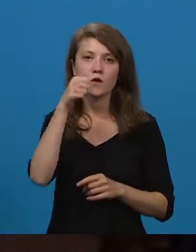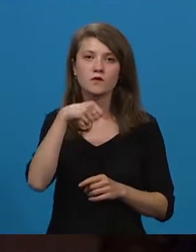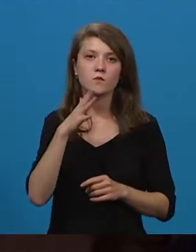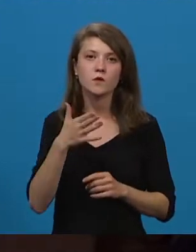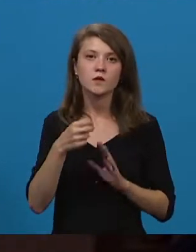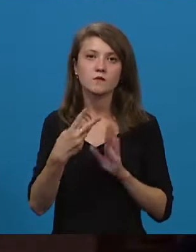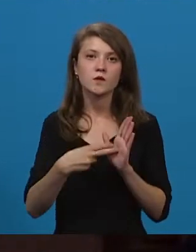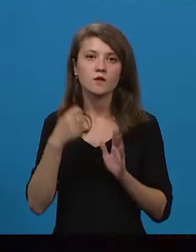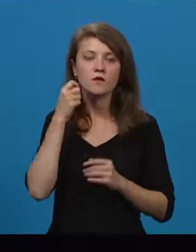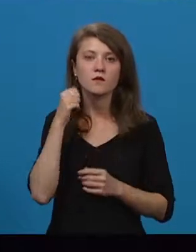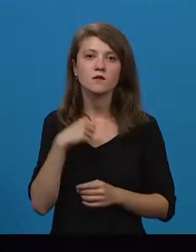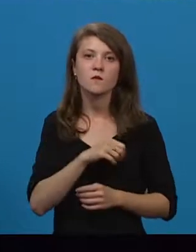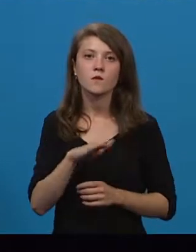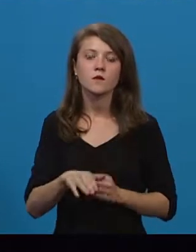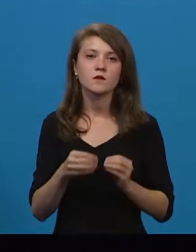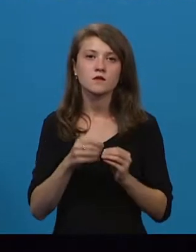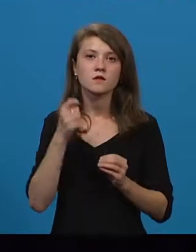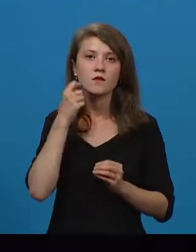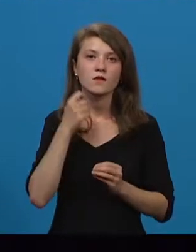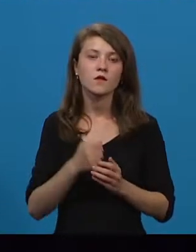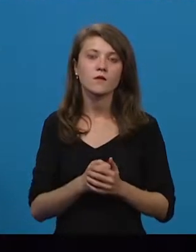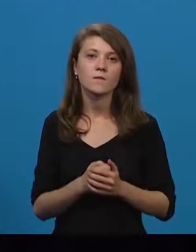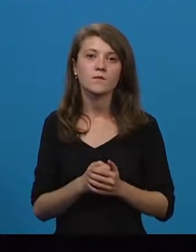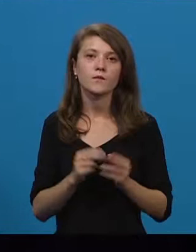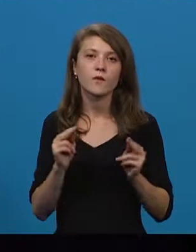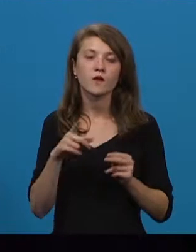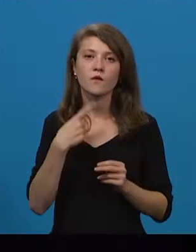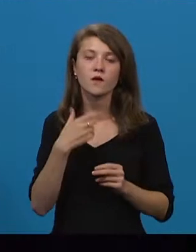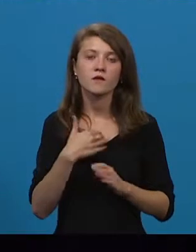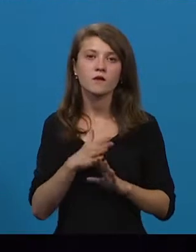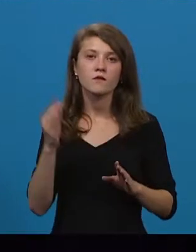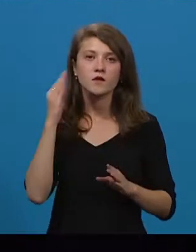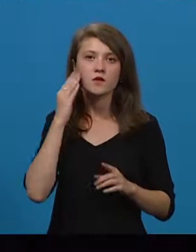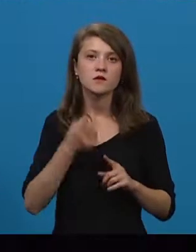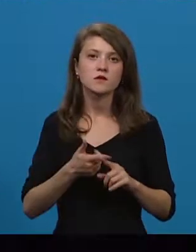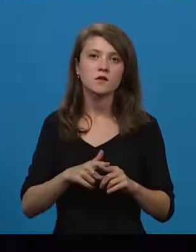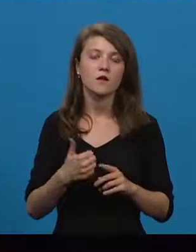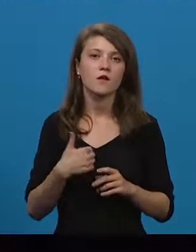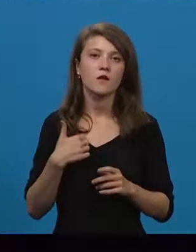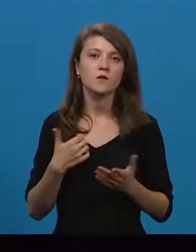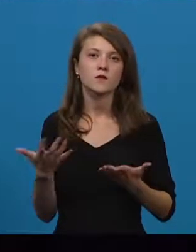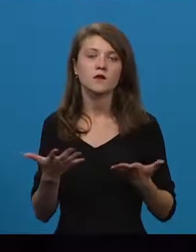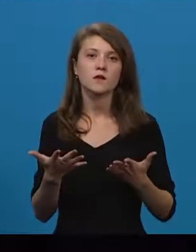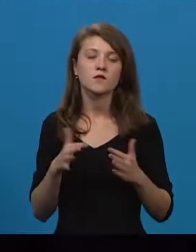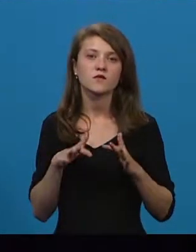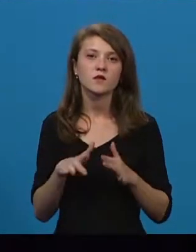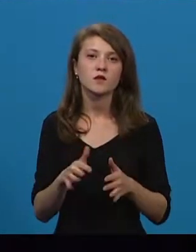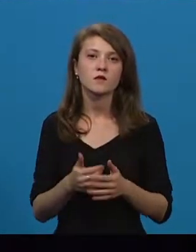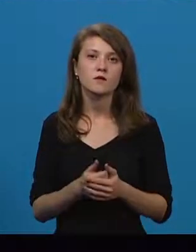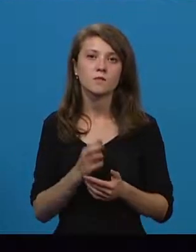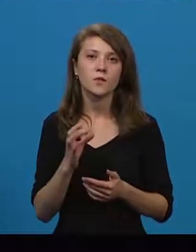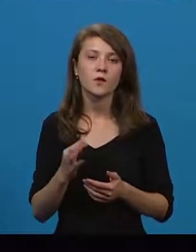років, найменшому 10. Відверто кажучи, я не вважаю це героїчним якимось вчинком,